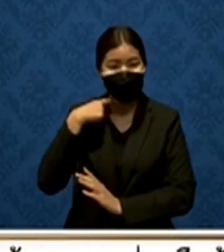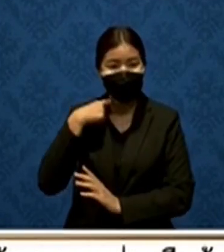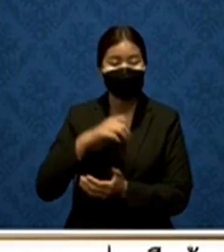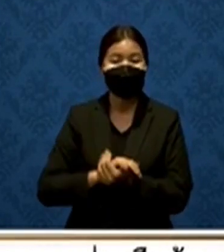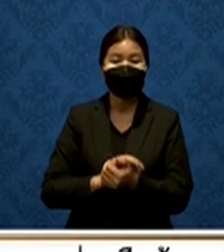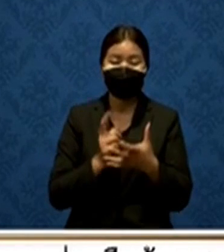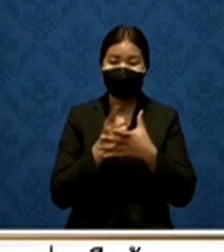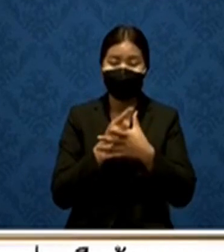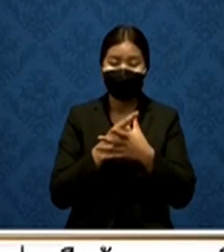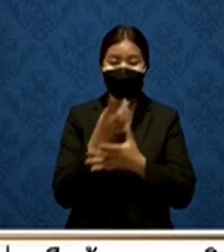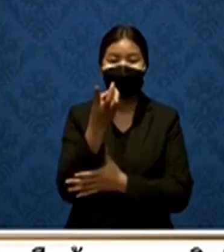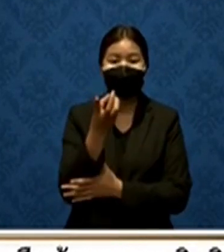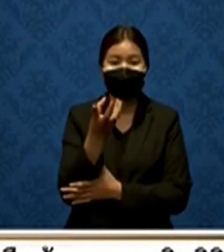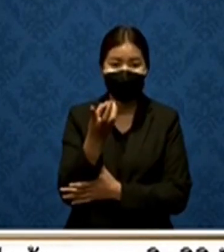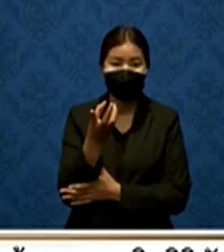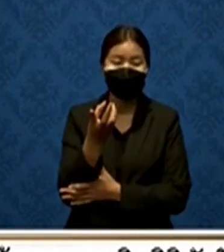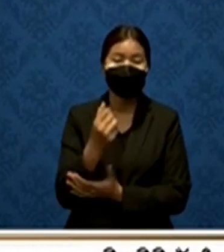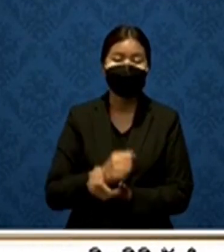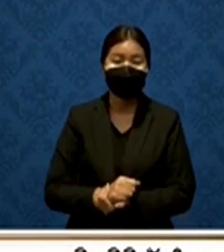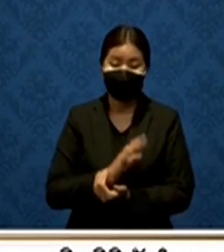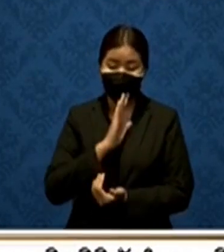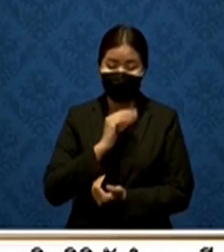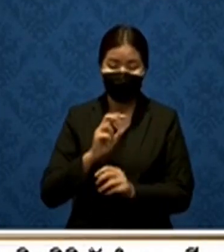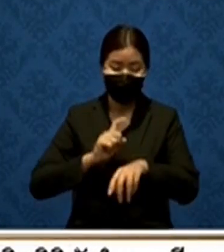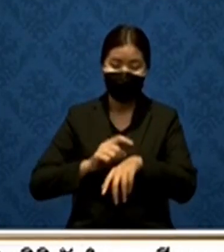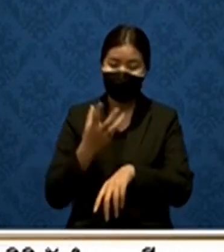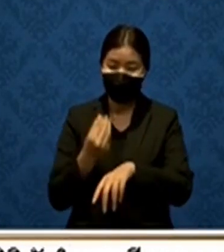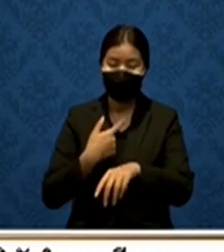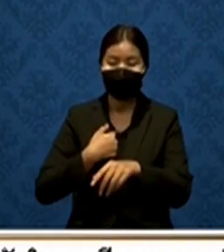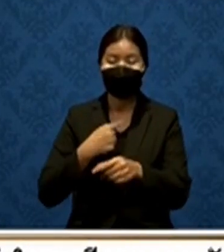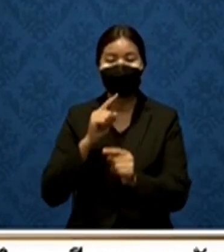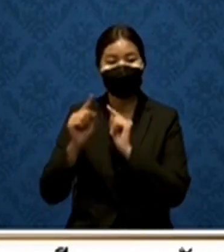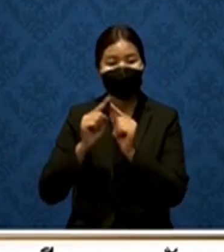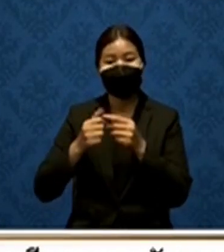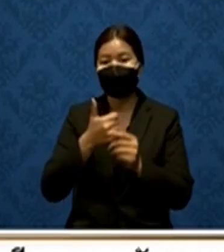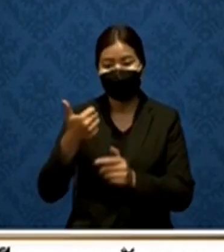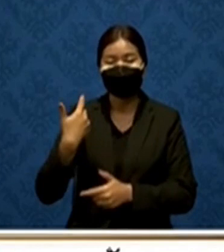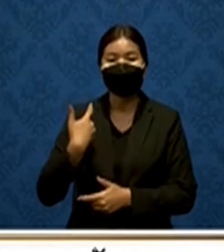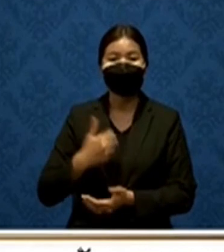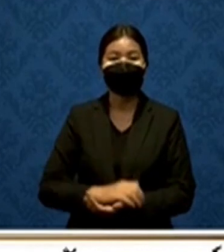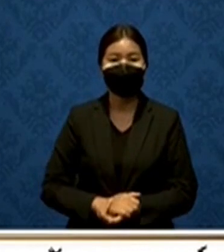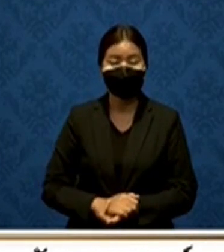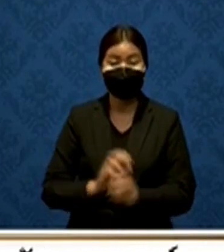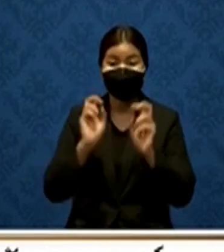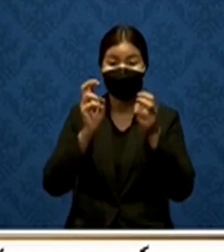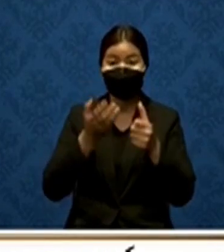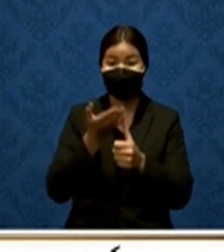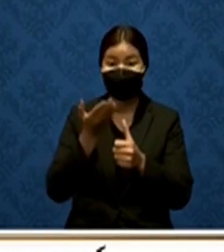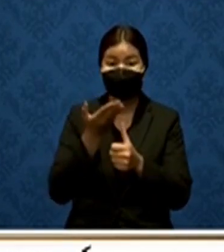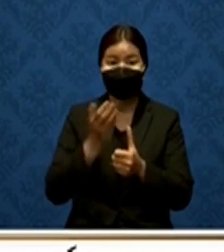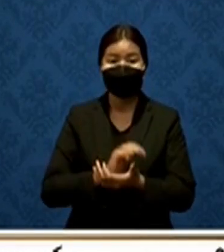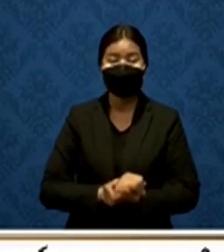ประเดนท 5 คือข้าวแล้วก็ถ้ามีเวลาผมจะพูดเรื่อง Soft Power นิดหนึ่ครับประเด็นแรกเรื่อง